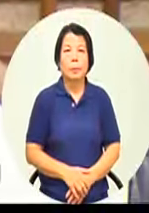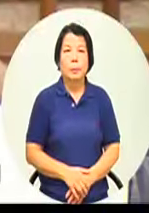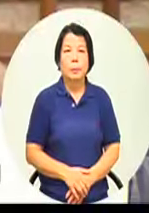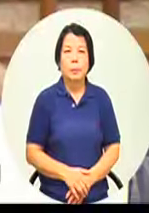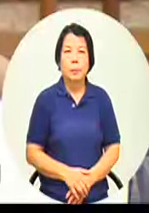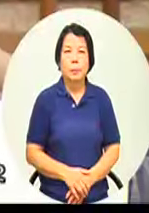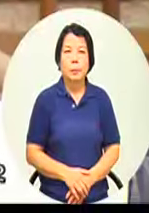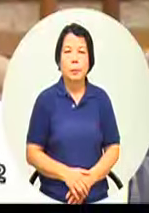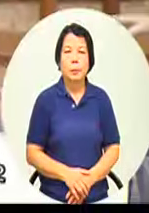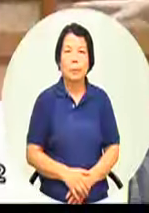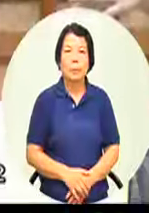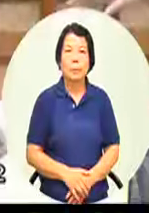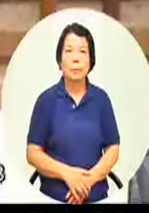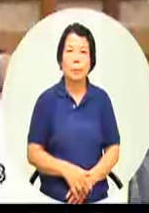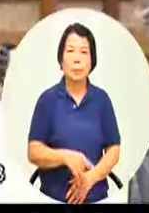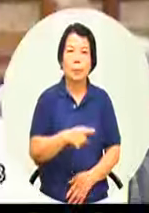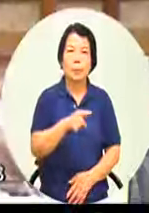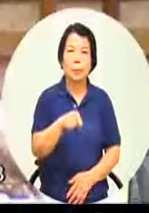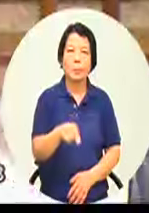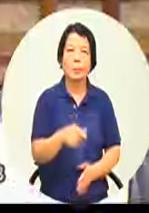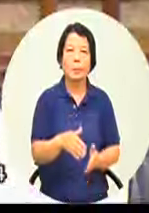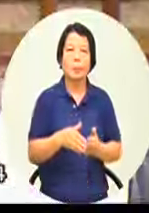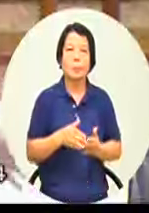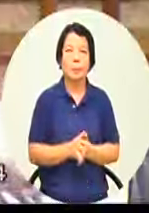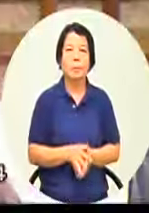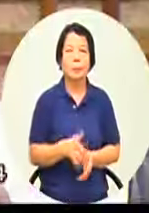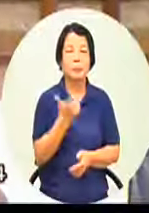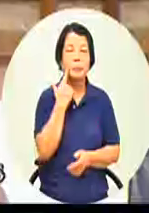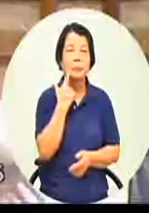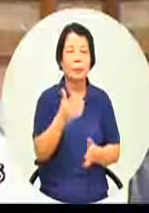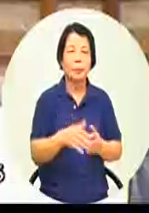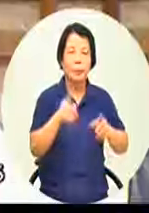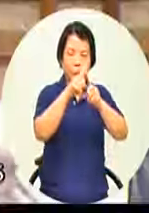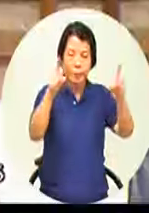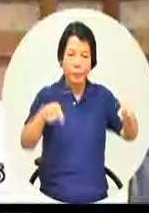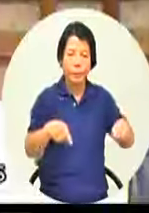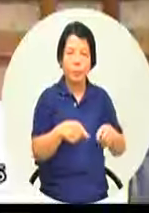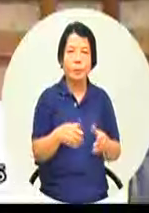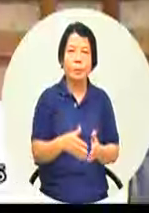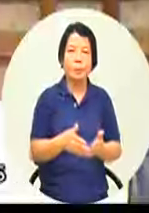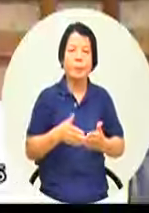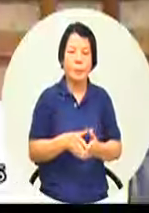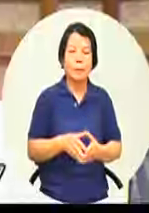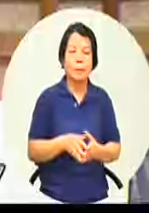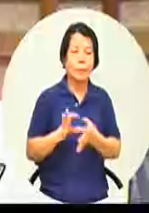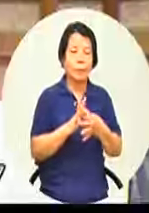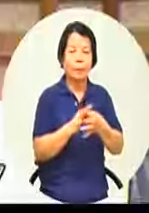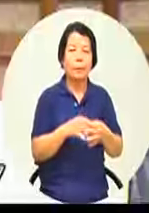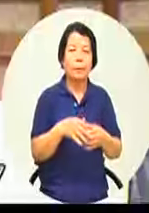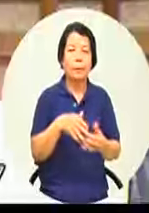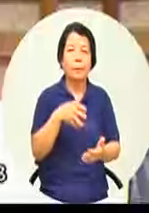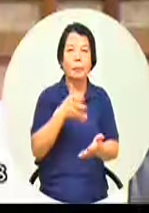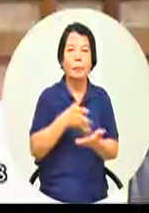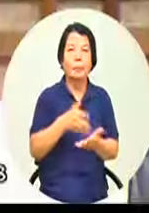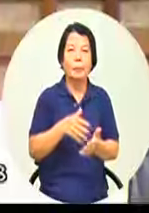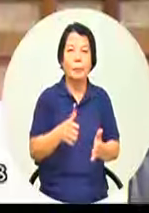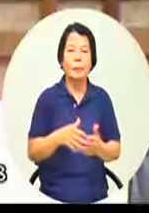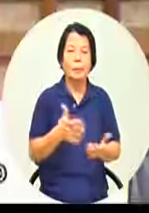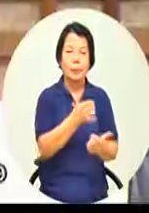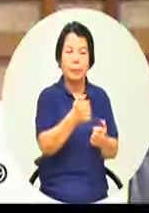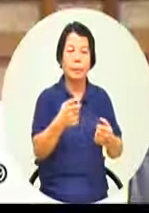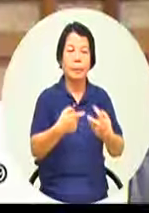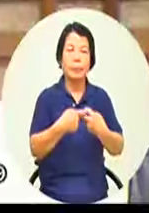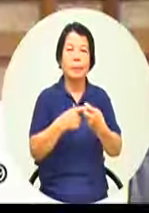我搁较自信的哈，比我搁较少年，比我搁较水的。好，咱的周林文议员哈，来迄个哈，谢谢。 谢谢谢谢李尊敬议员哈，